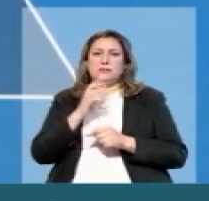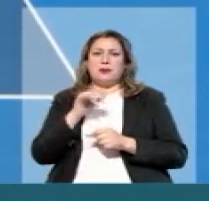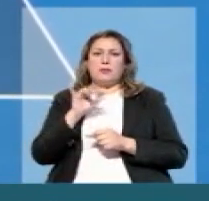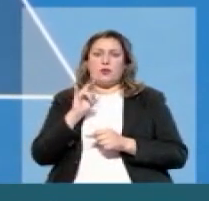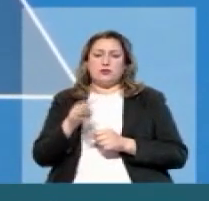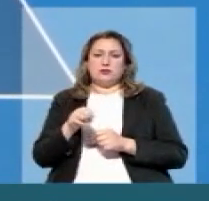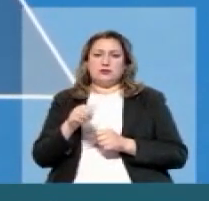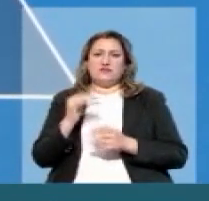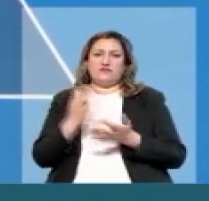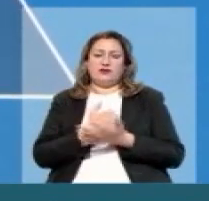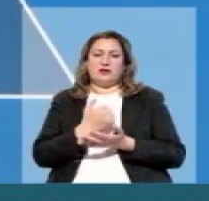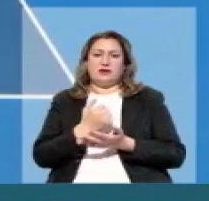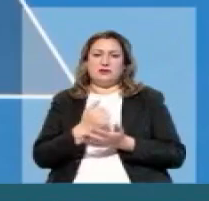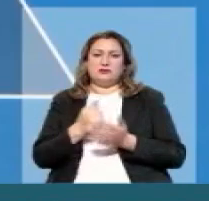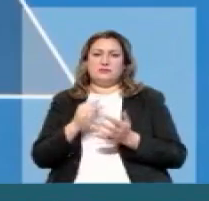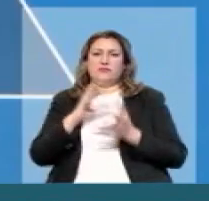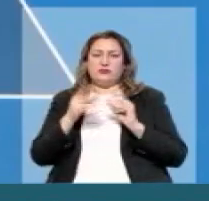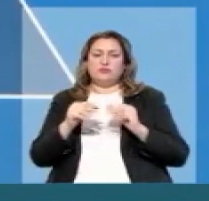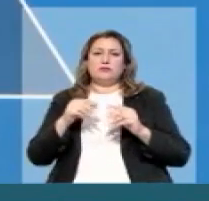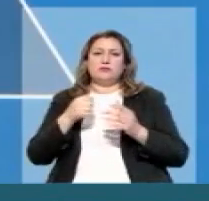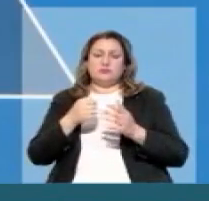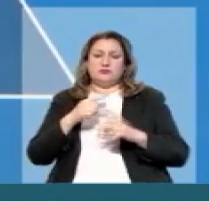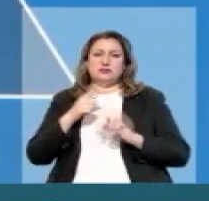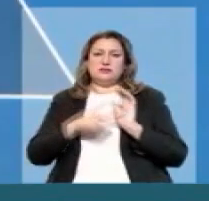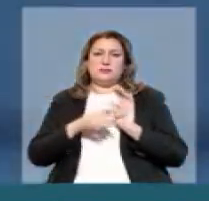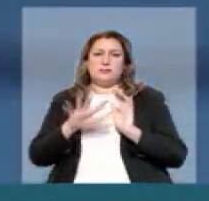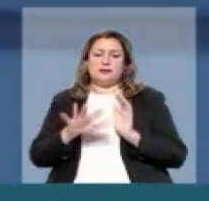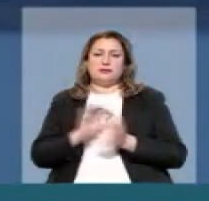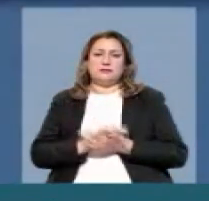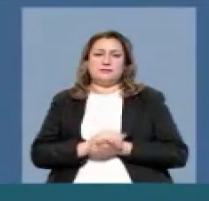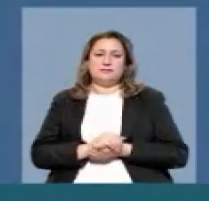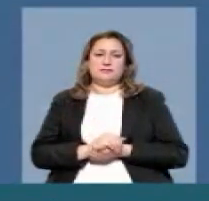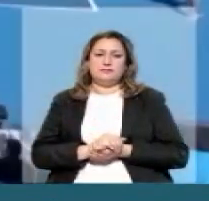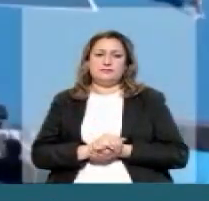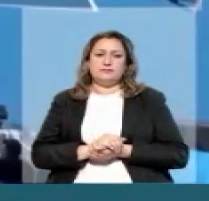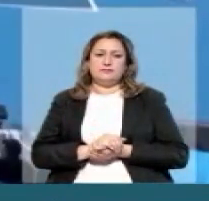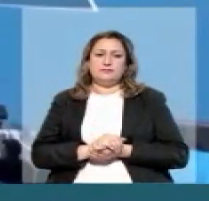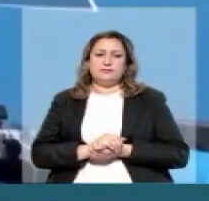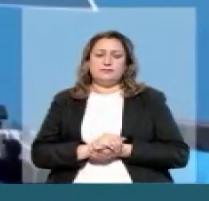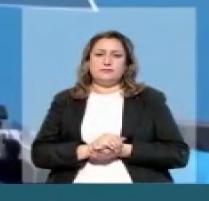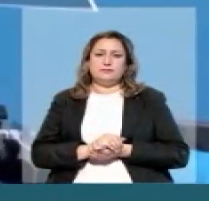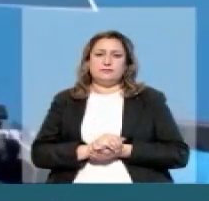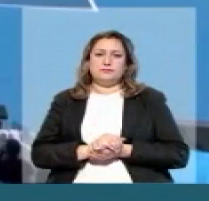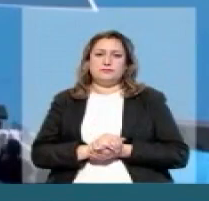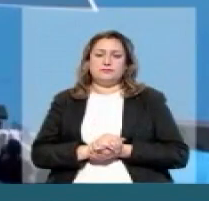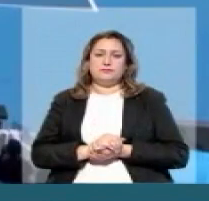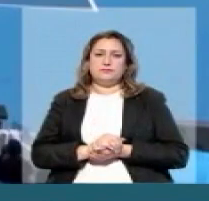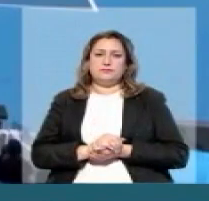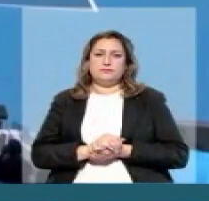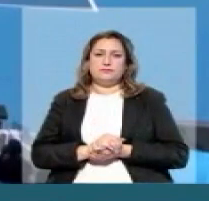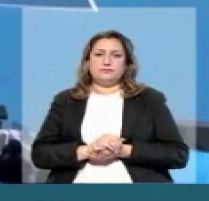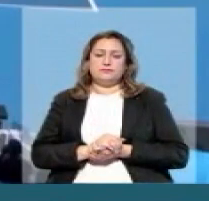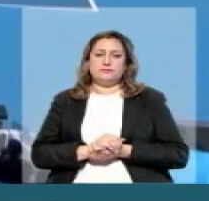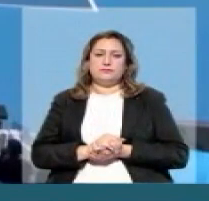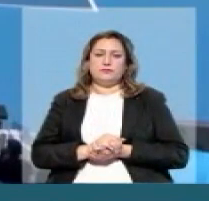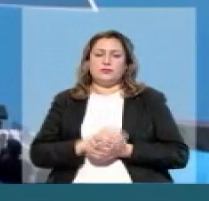мүмкіндігін жібермеді. 10-5. 2 сағатқа жуық уақытқа созылған тартысты матчта Қазақстанда германиялық дуэт 12 брейк пойнттың 5-2